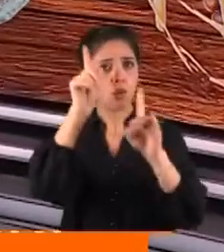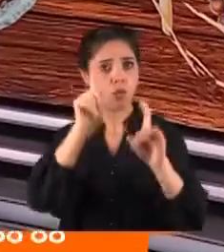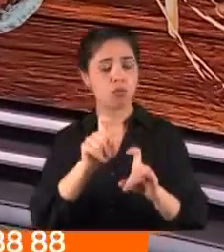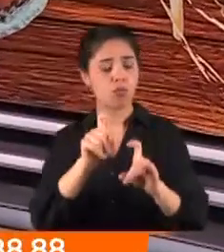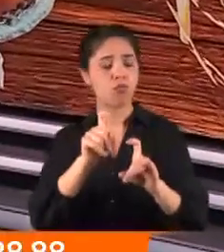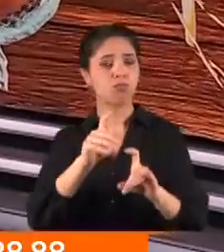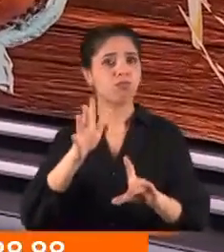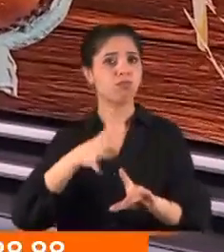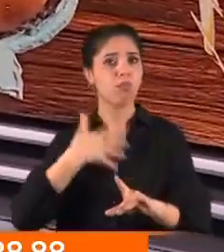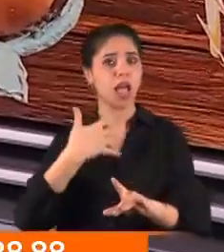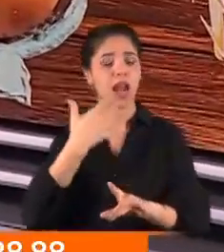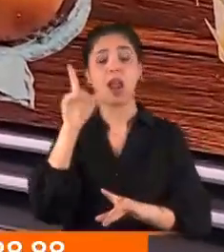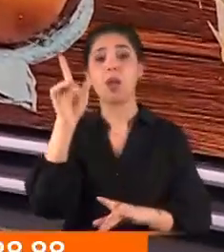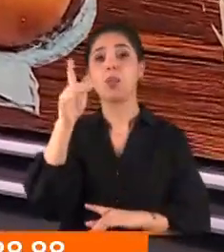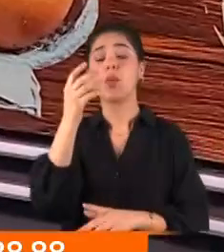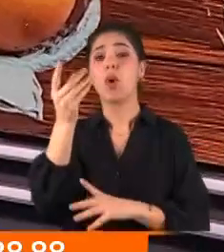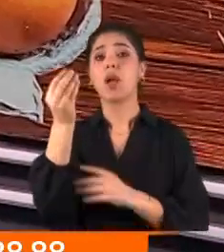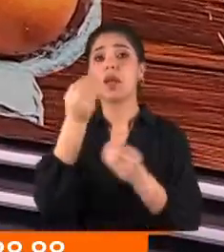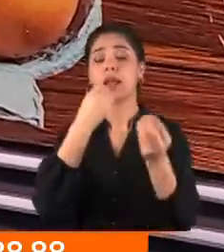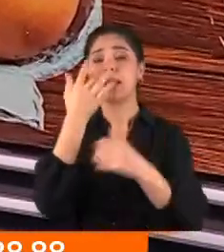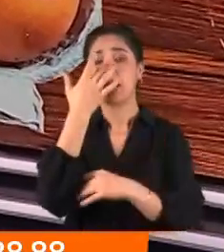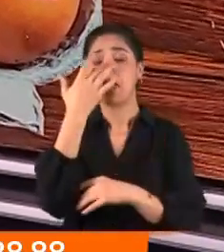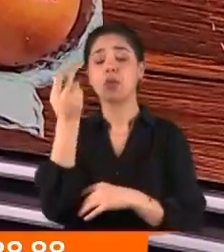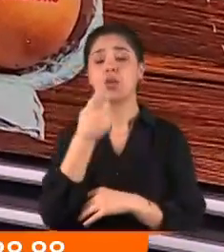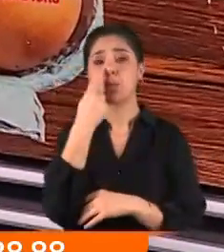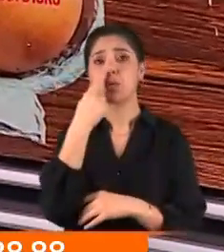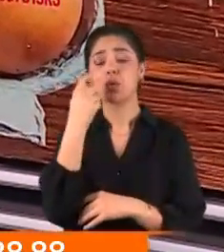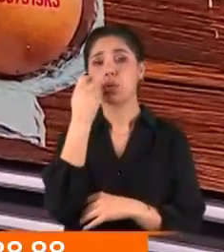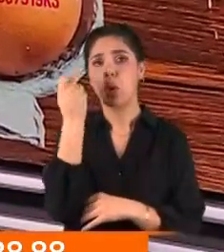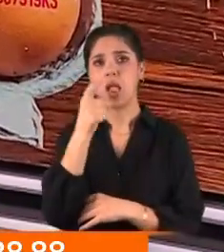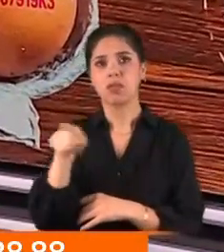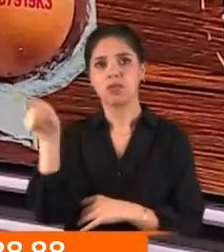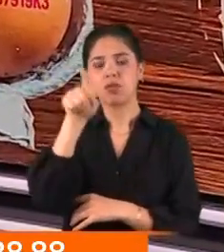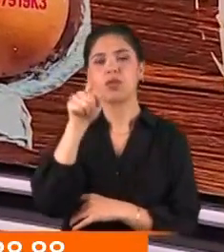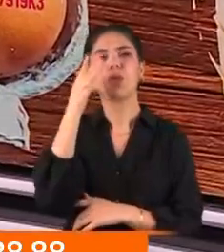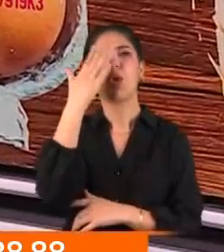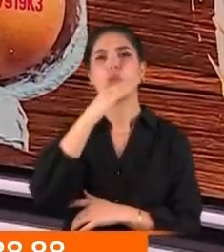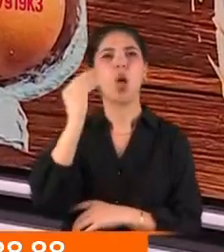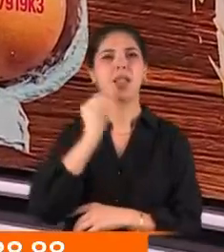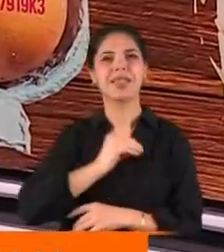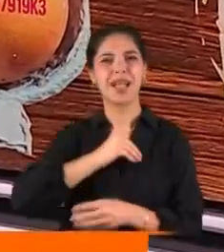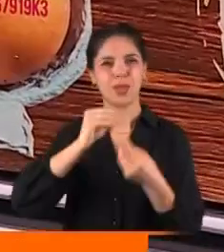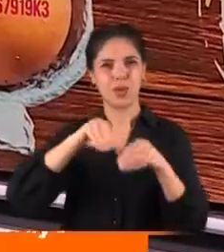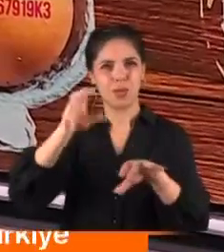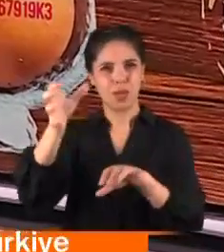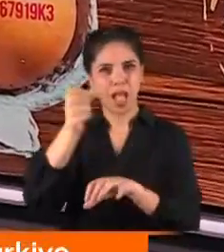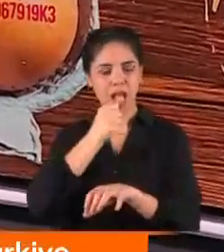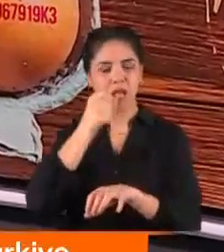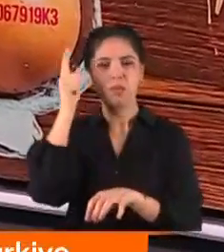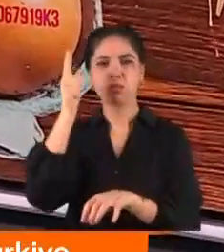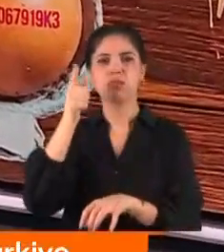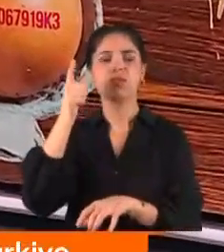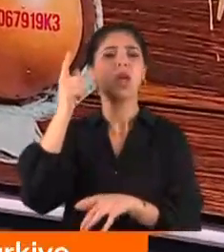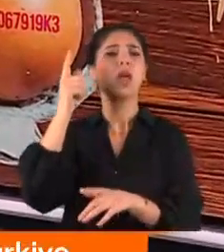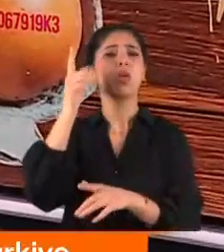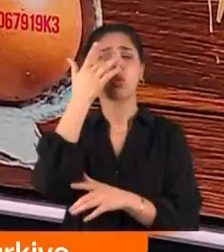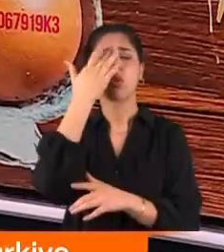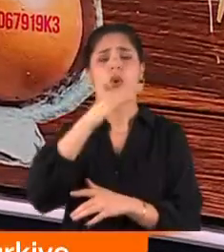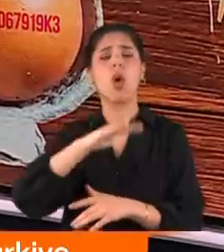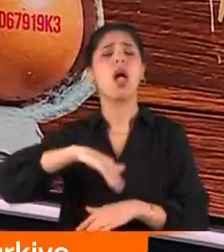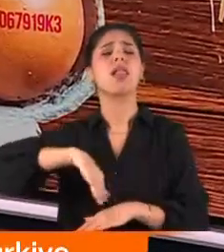gıda sahtekarları bu işe de el atmış durumda. Yani organik sanarak satın aldığınız yumurtalar aslında hiç de öyle olmayabilir.